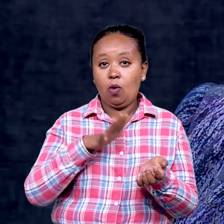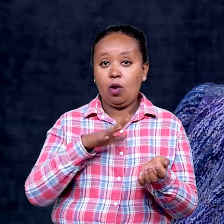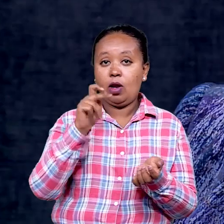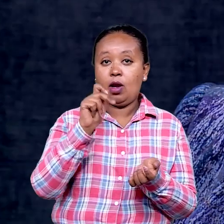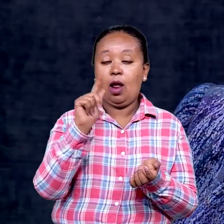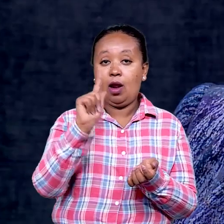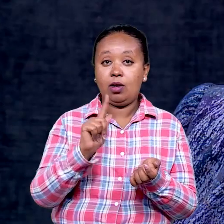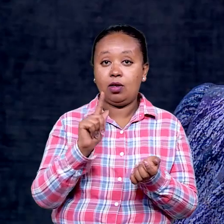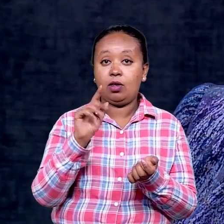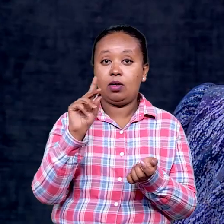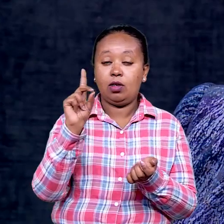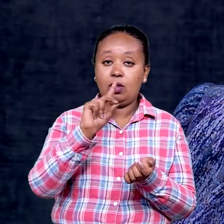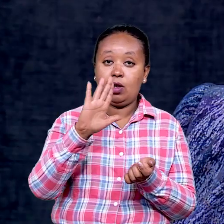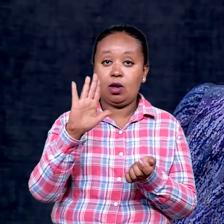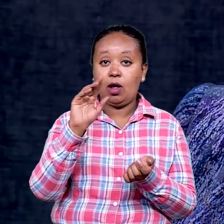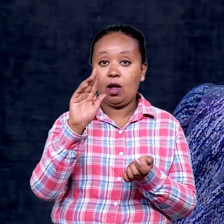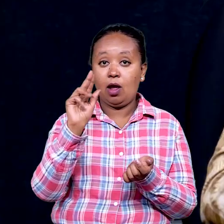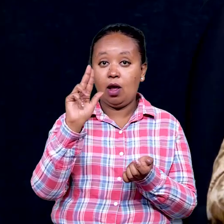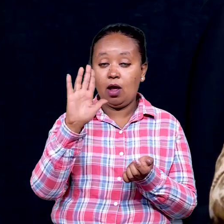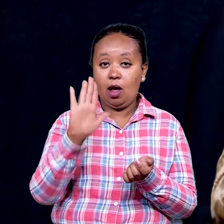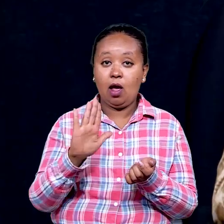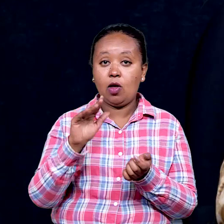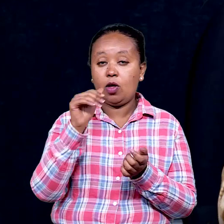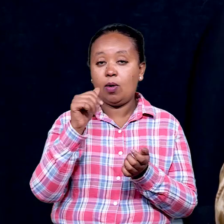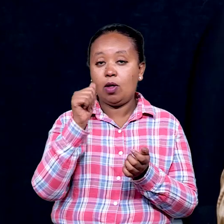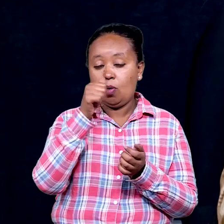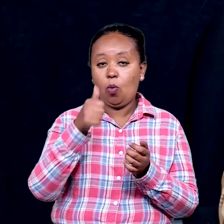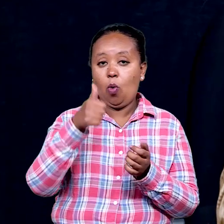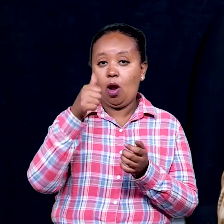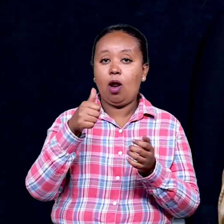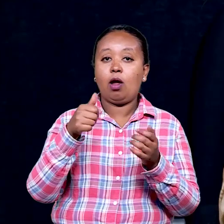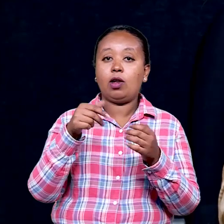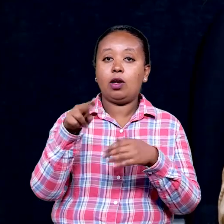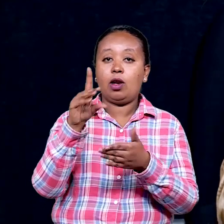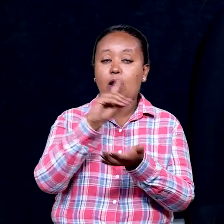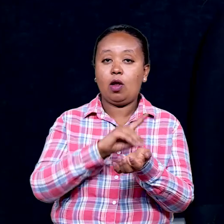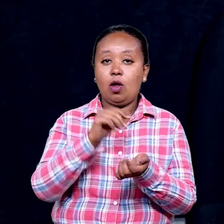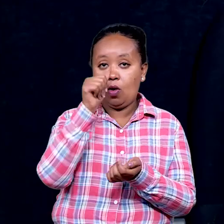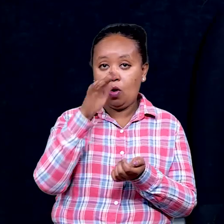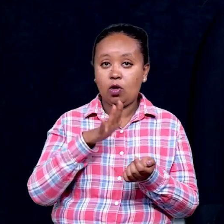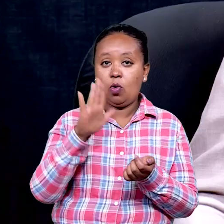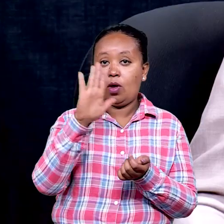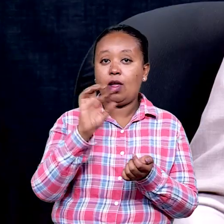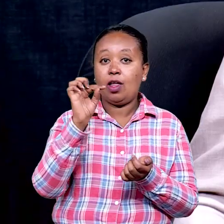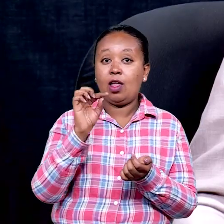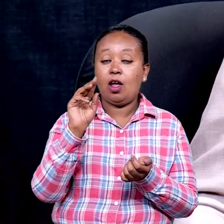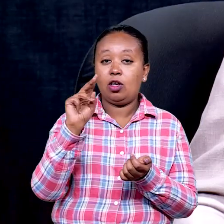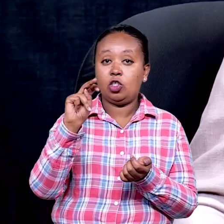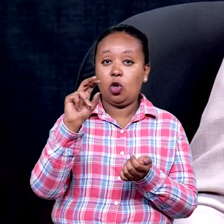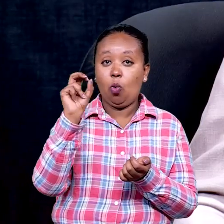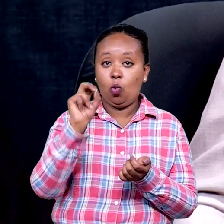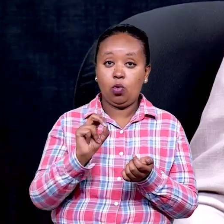አቶ ዳን ይርጋ የኢትዮጵያ ሰብአዊ መብቶች ጉባኤ ዋና ዳይሬክተር፣ አቶ ጌታቸው